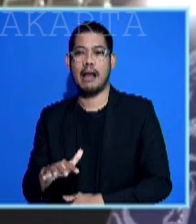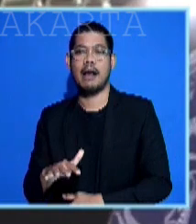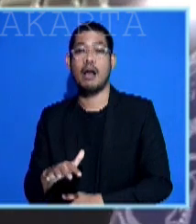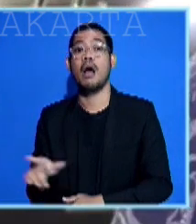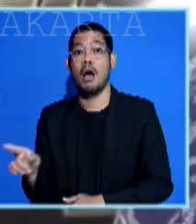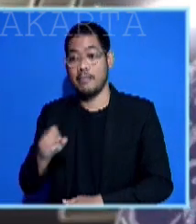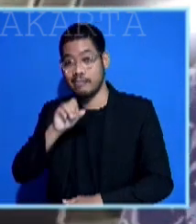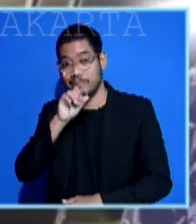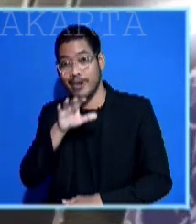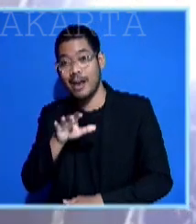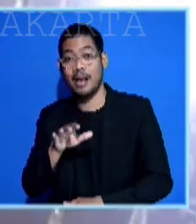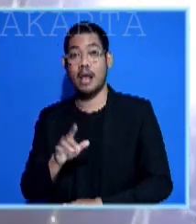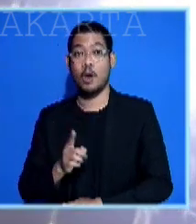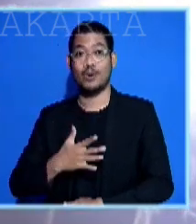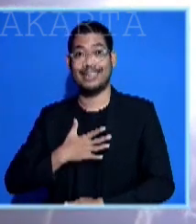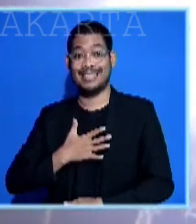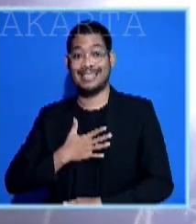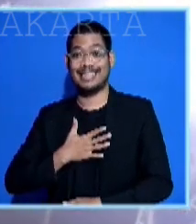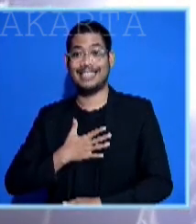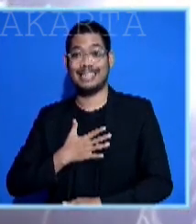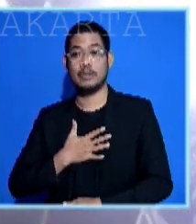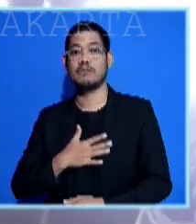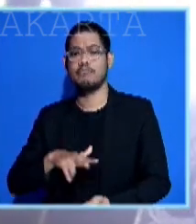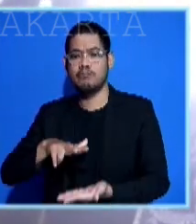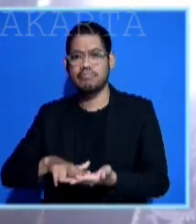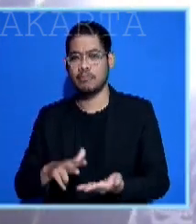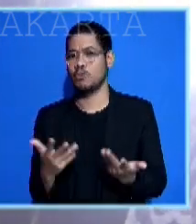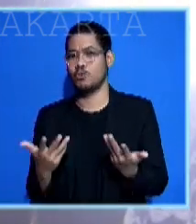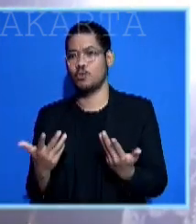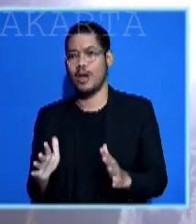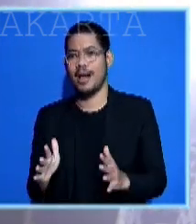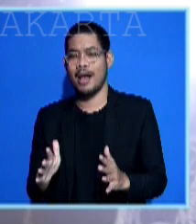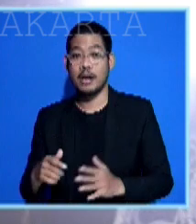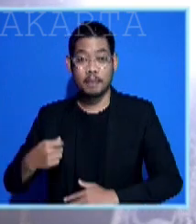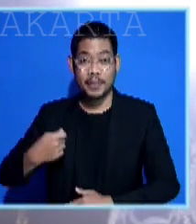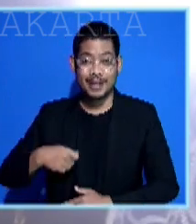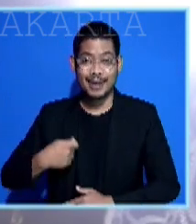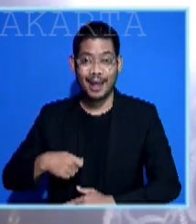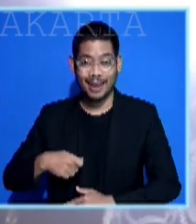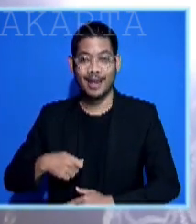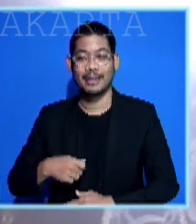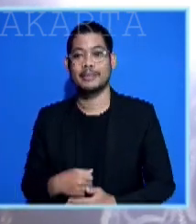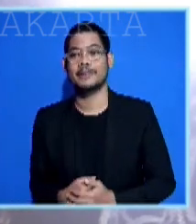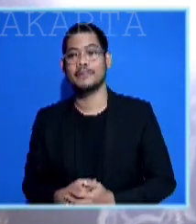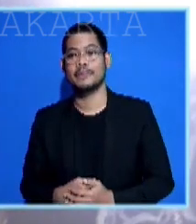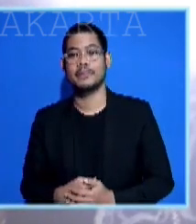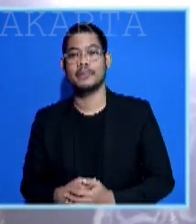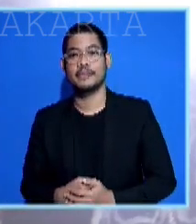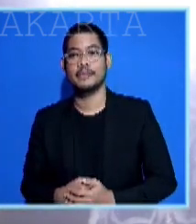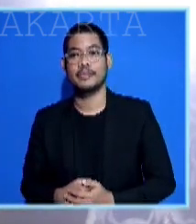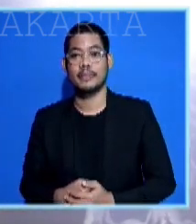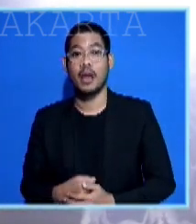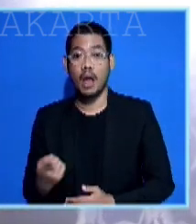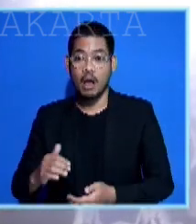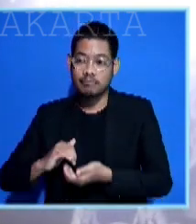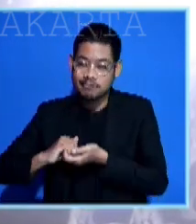saya baru saja dilantik menjadi Menteri Polhukam dan saya mohon doa restu tentunya